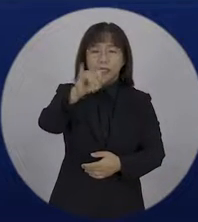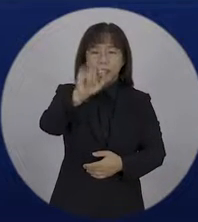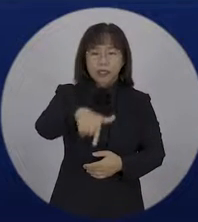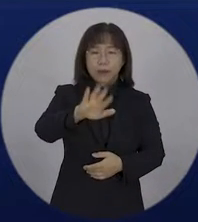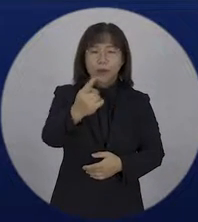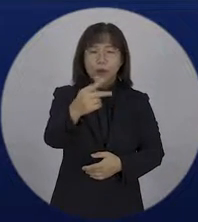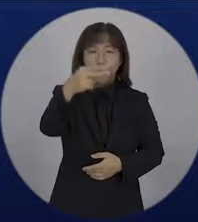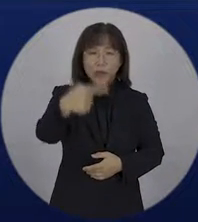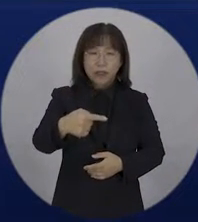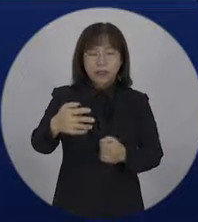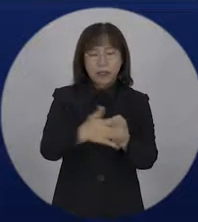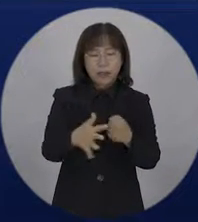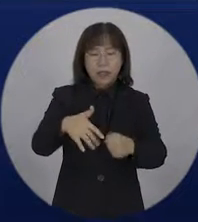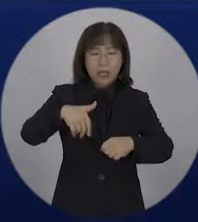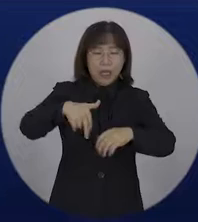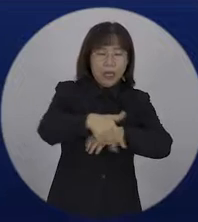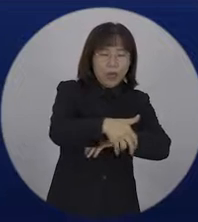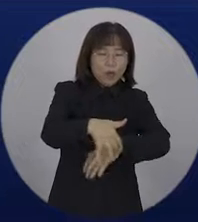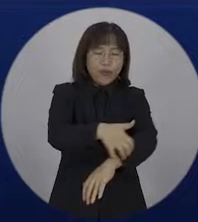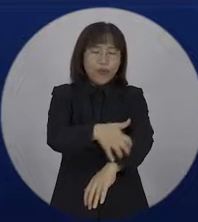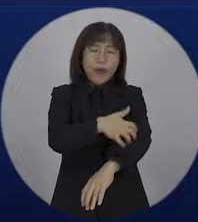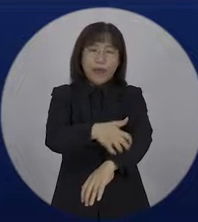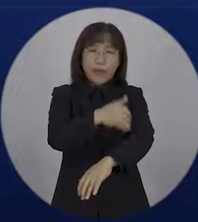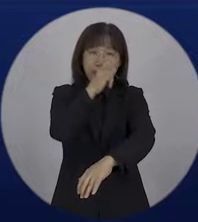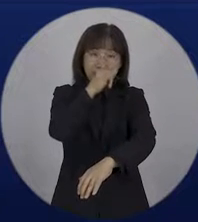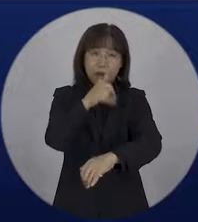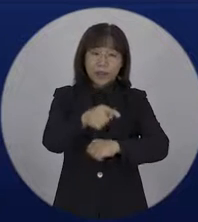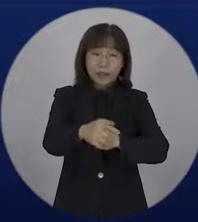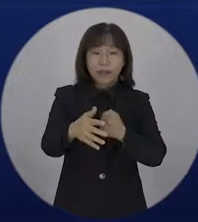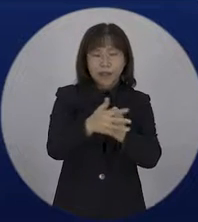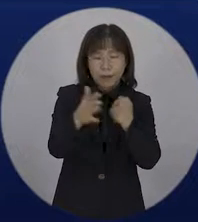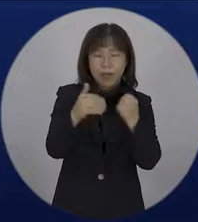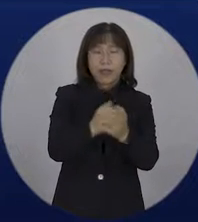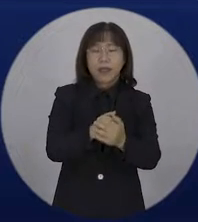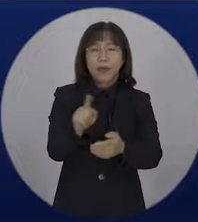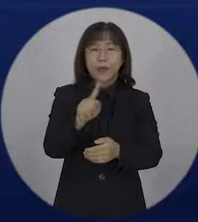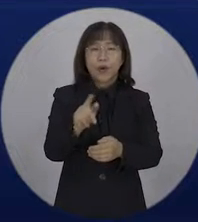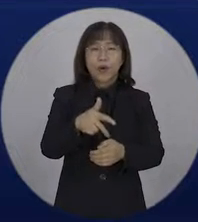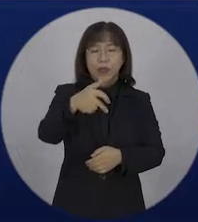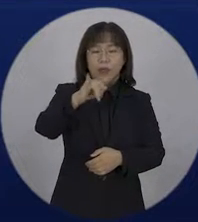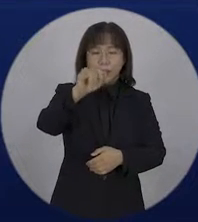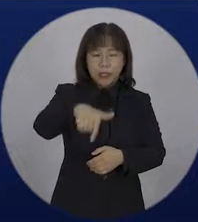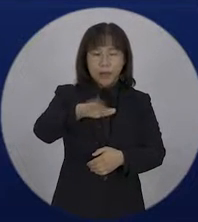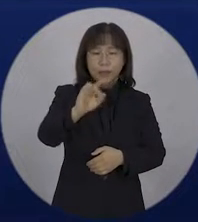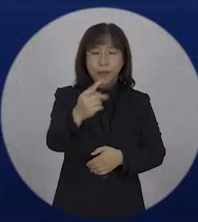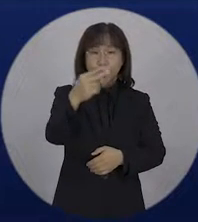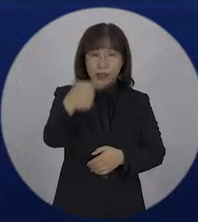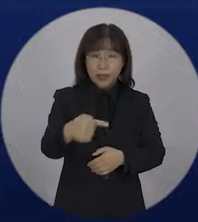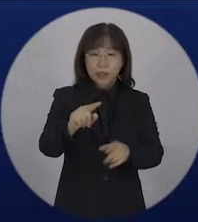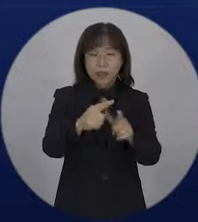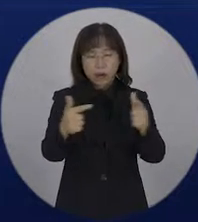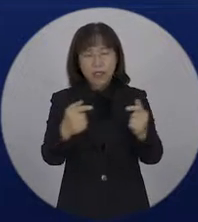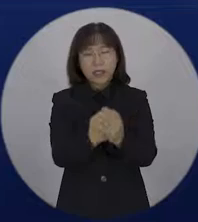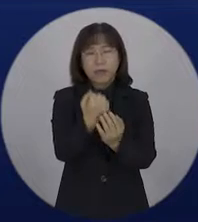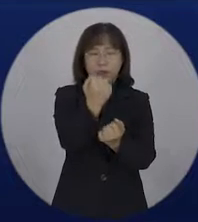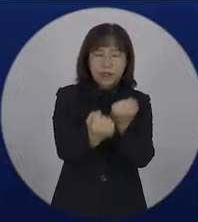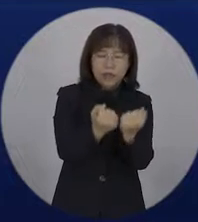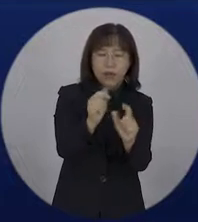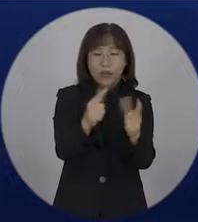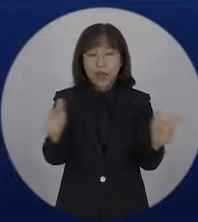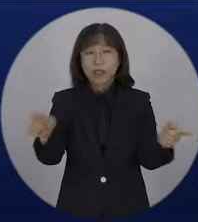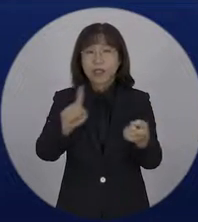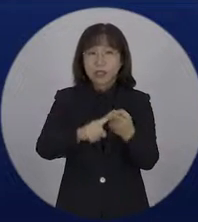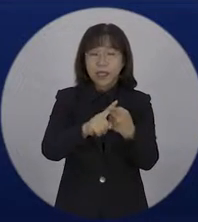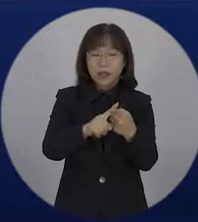겪으신 적 한 번씩은 있으실 텐데요 강서구가 이런 불법 주정차된 전동 킥보드 등 공유 개인형